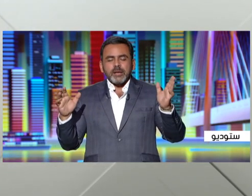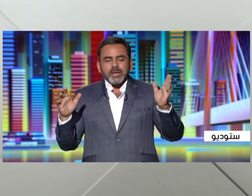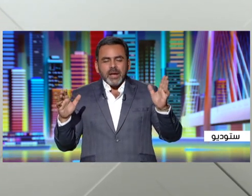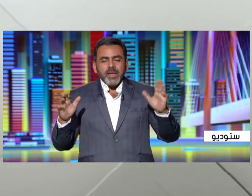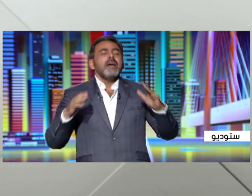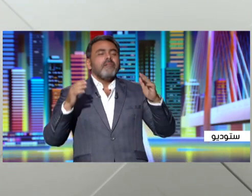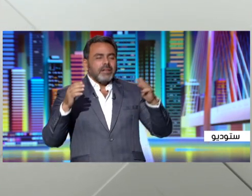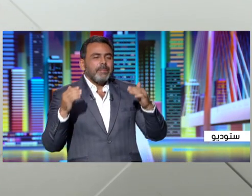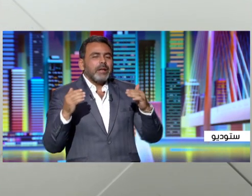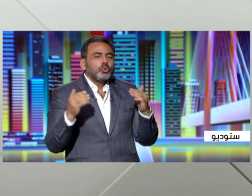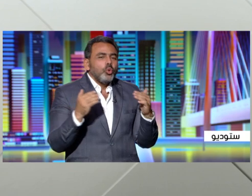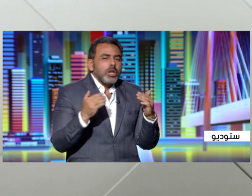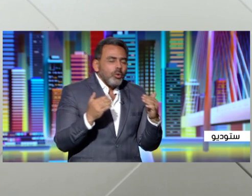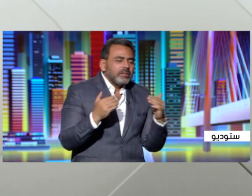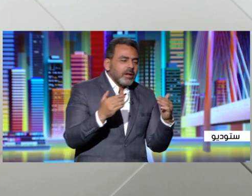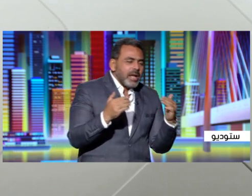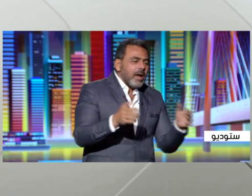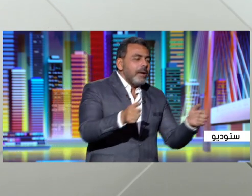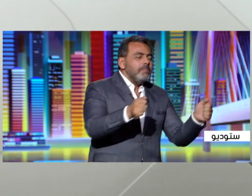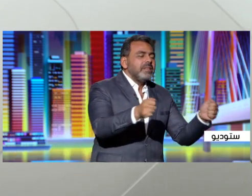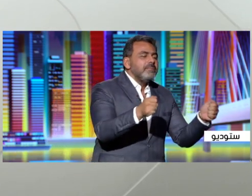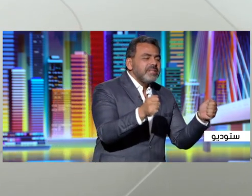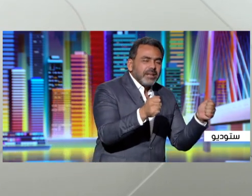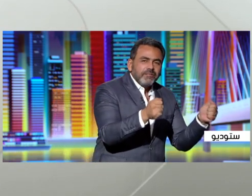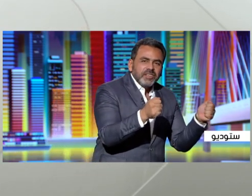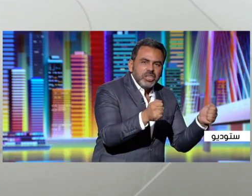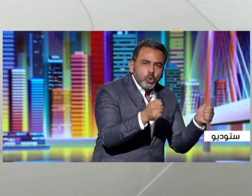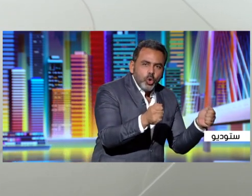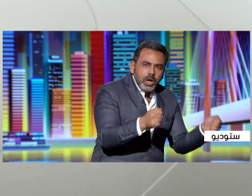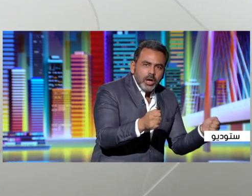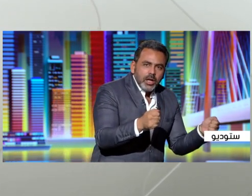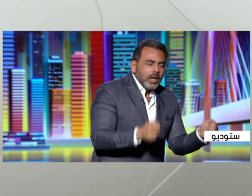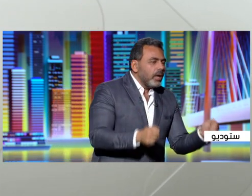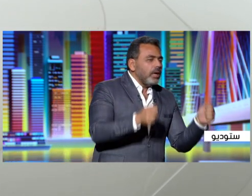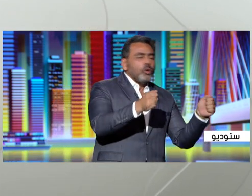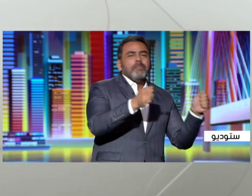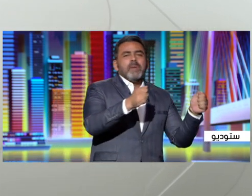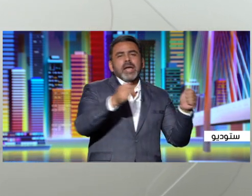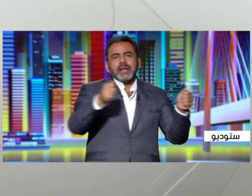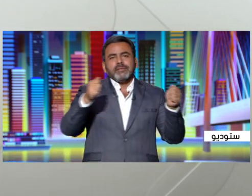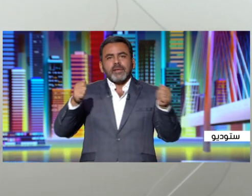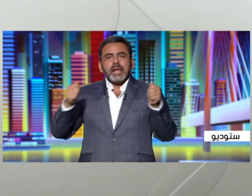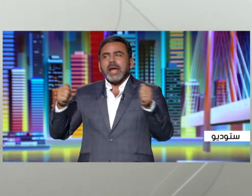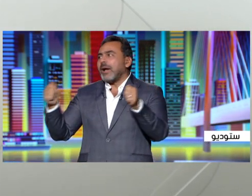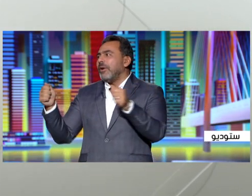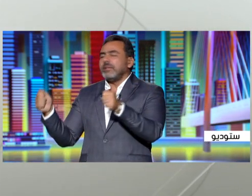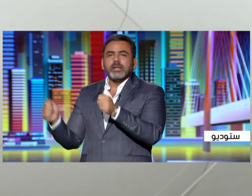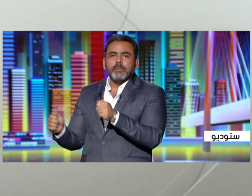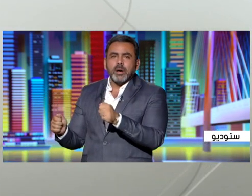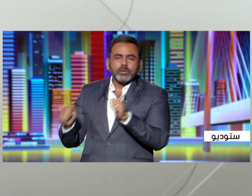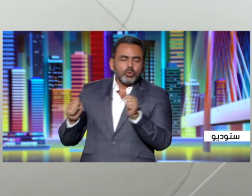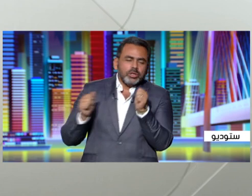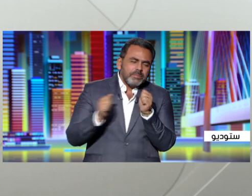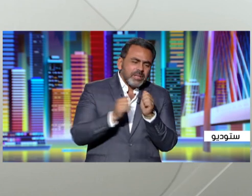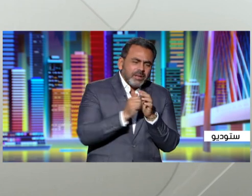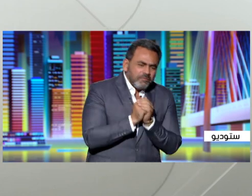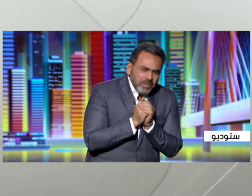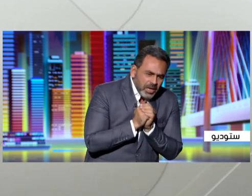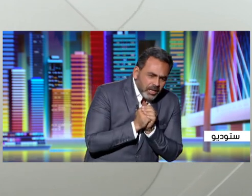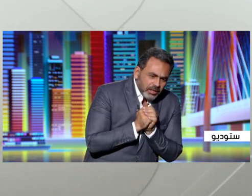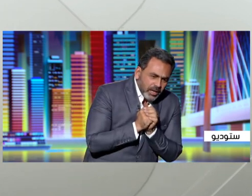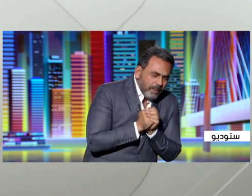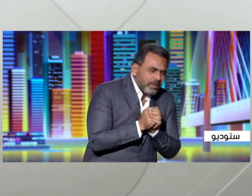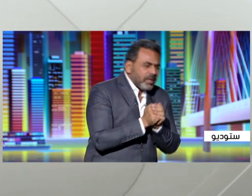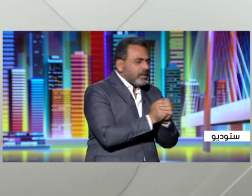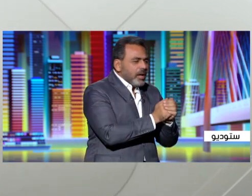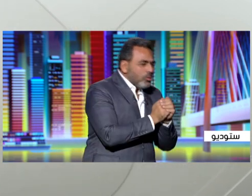مظلوميه كبيره فتبقى طول الوقت رايحه بتمسك في ديول الامهات الاخوات الكبار تروح تمسك في